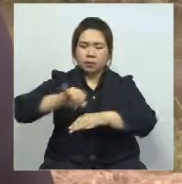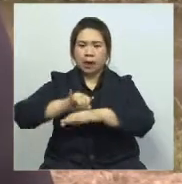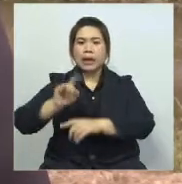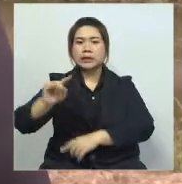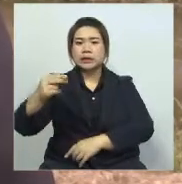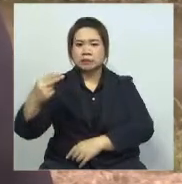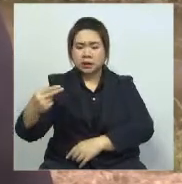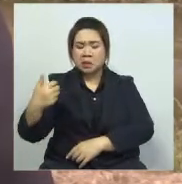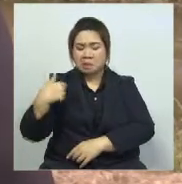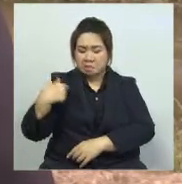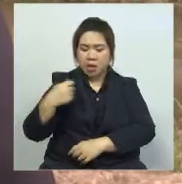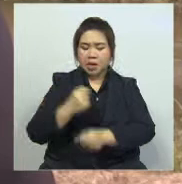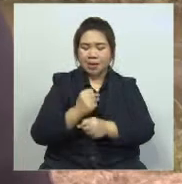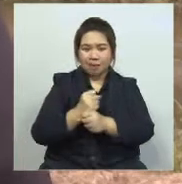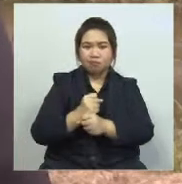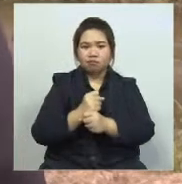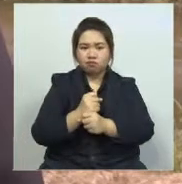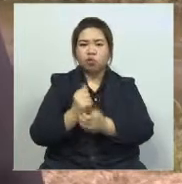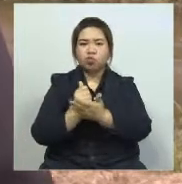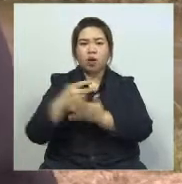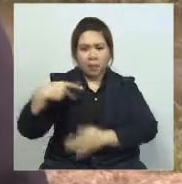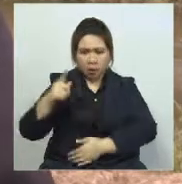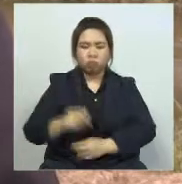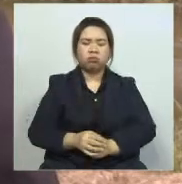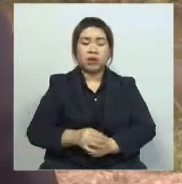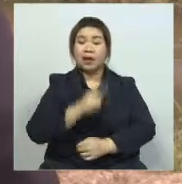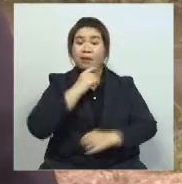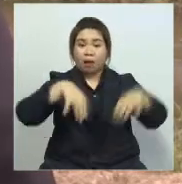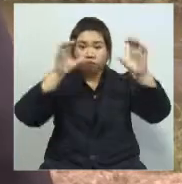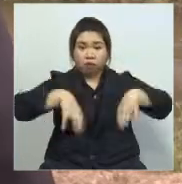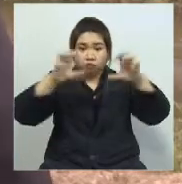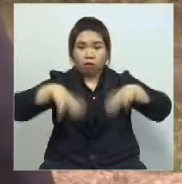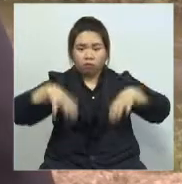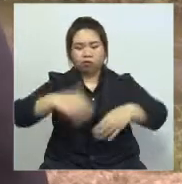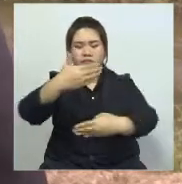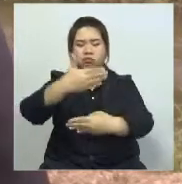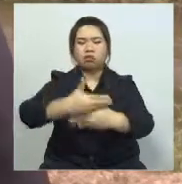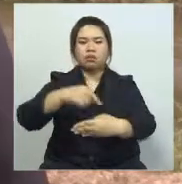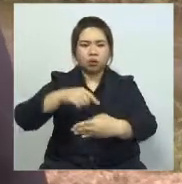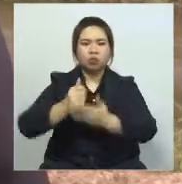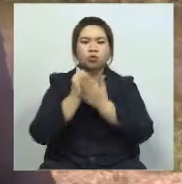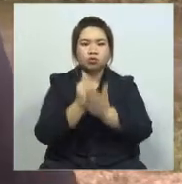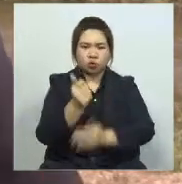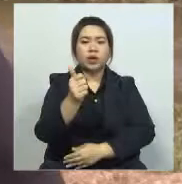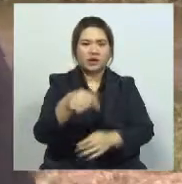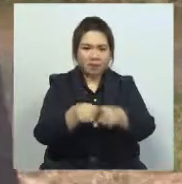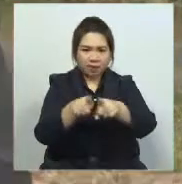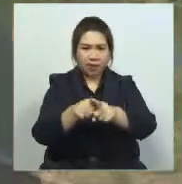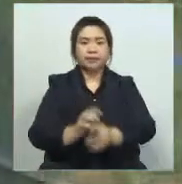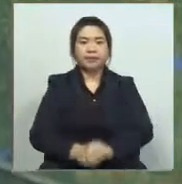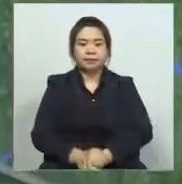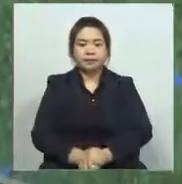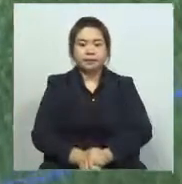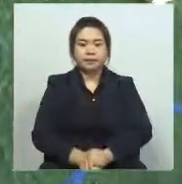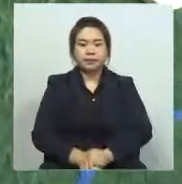และสิ่งสำคัญก็คือในช่วงดูฝนนี่แหละครับที่จะบรรเทาทุกภัยได้อย่างพอสมควรแล้วกันครับผม